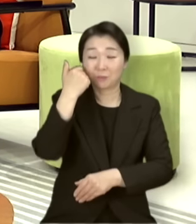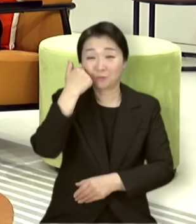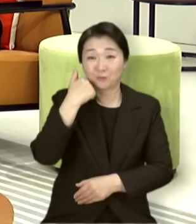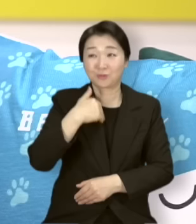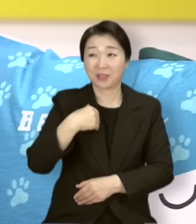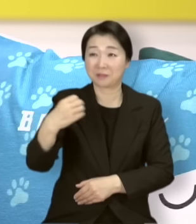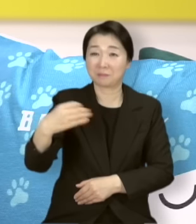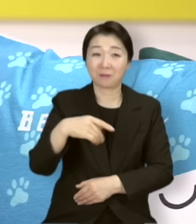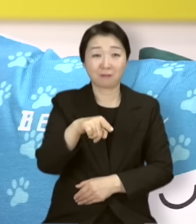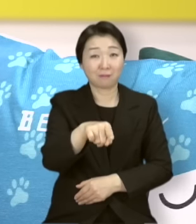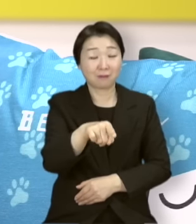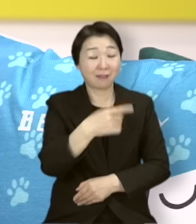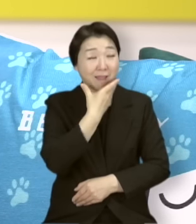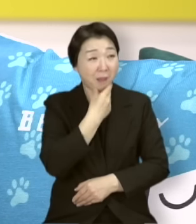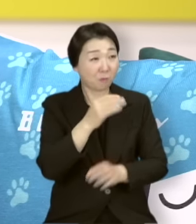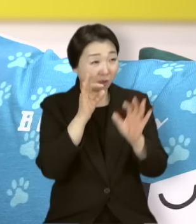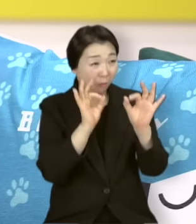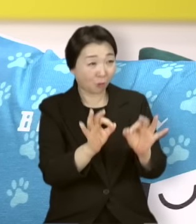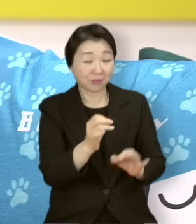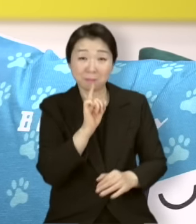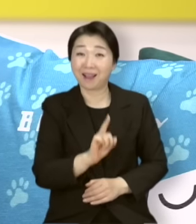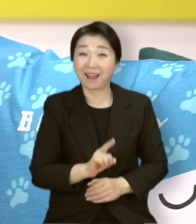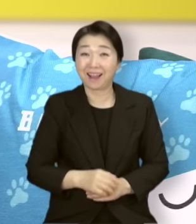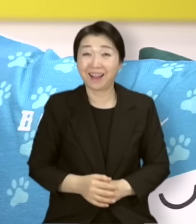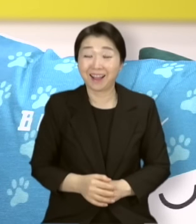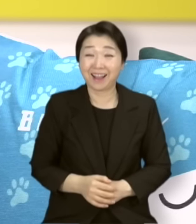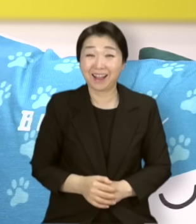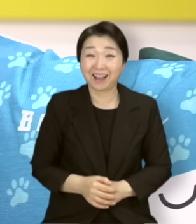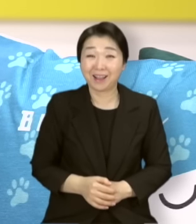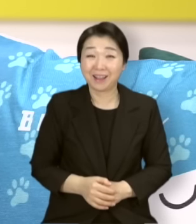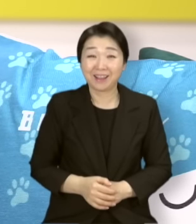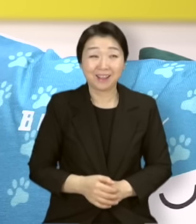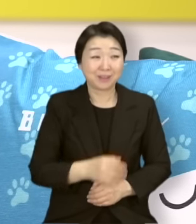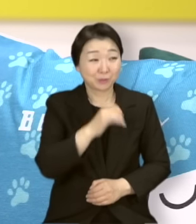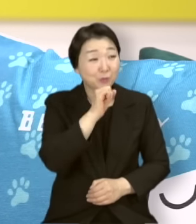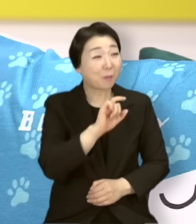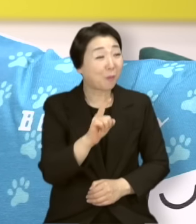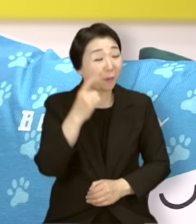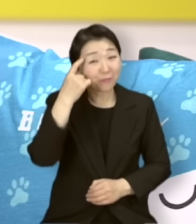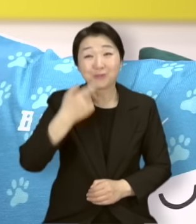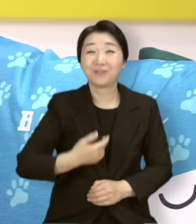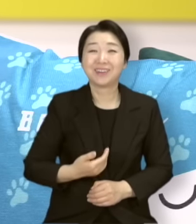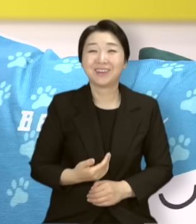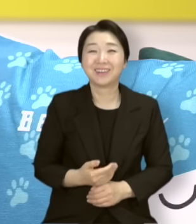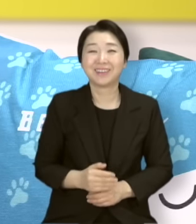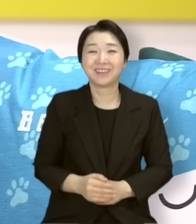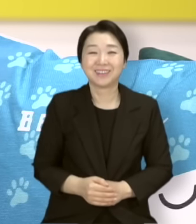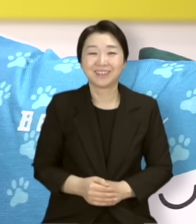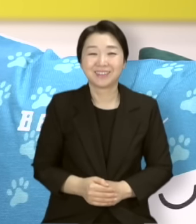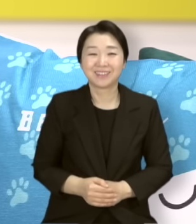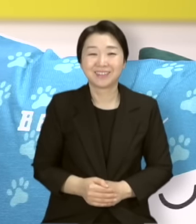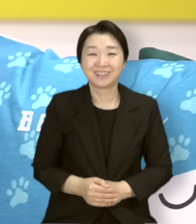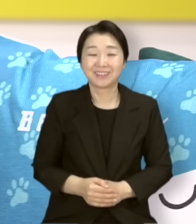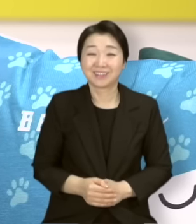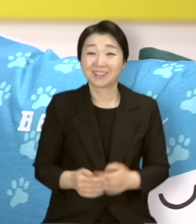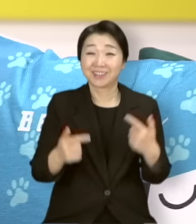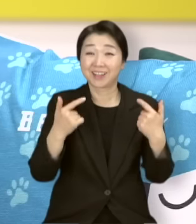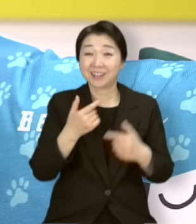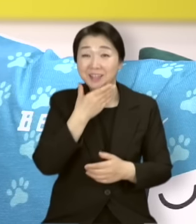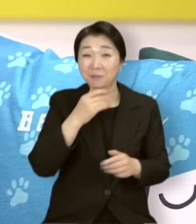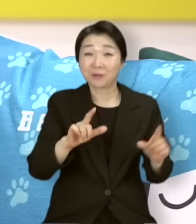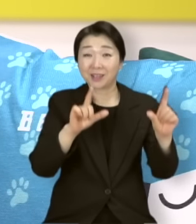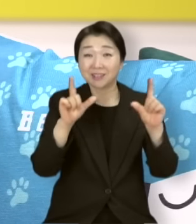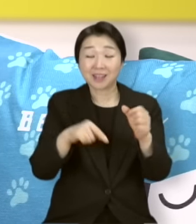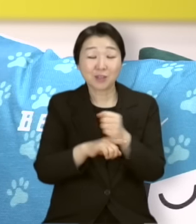저한테 총장님은 행복해 보입니다. 네. 뭐가 그렇게 좋으세요? 항상 행복하게 사십니까?